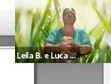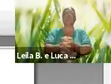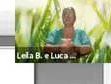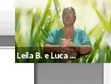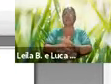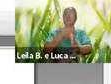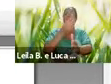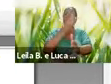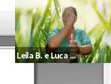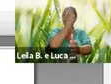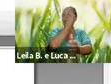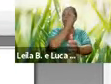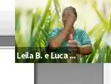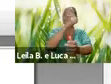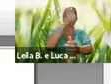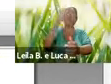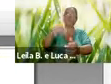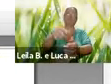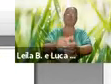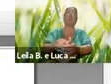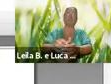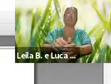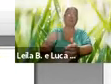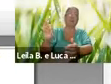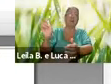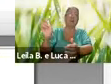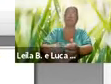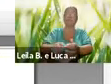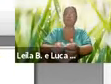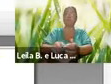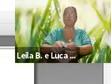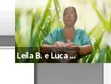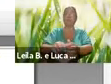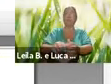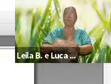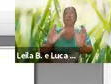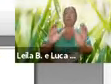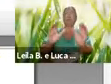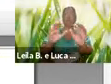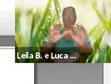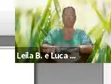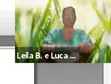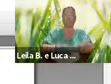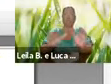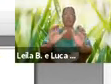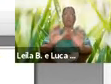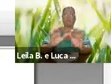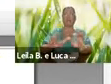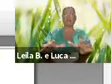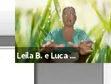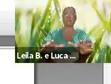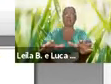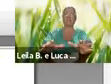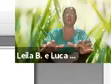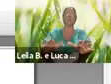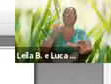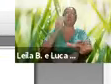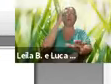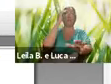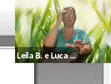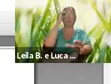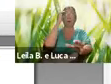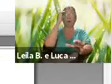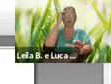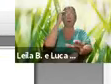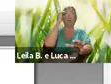sta iniziando. Então, per poter compiere questo lavoro, aveva bisogno di poter scendere e smorzare la sua